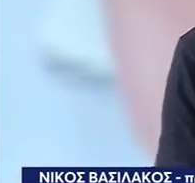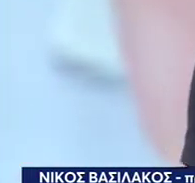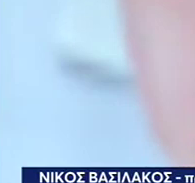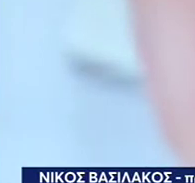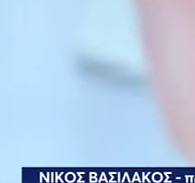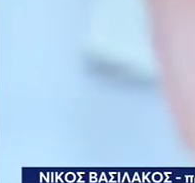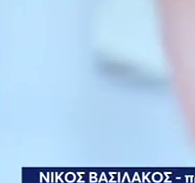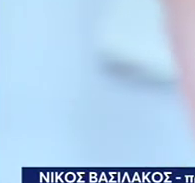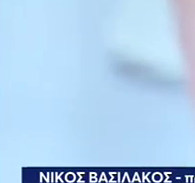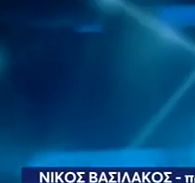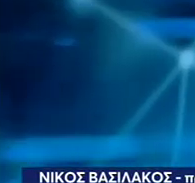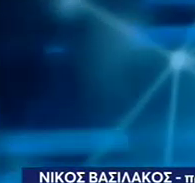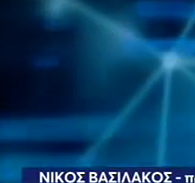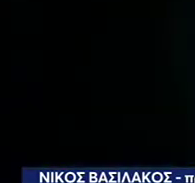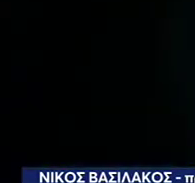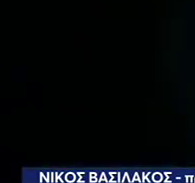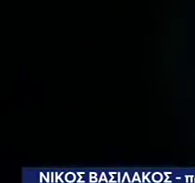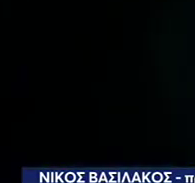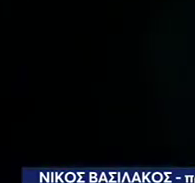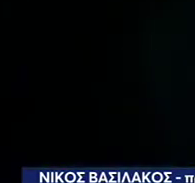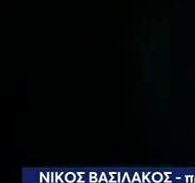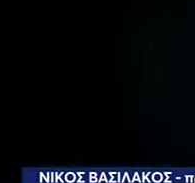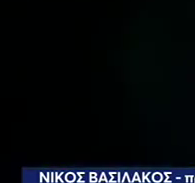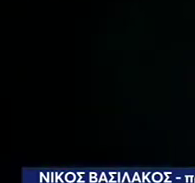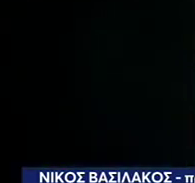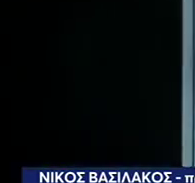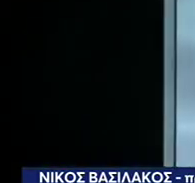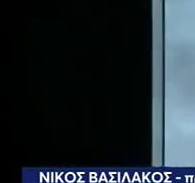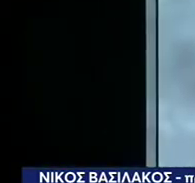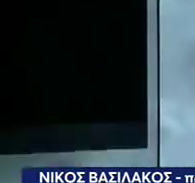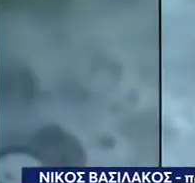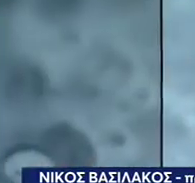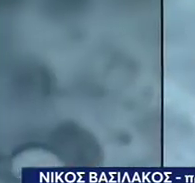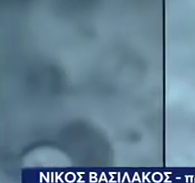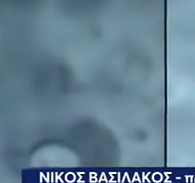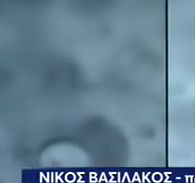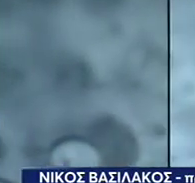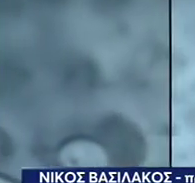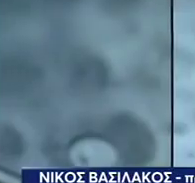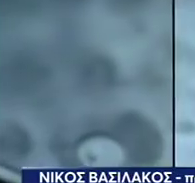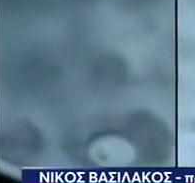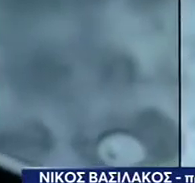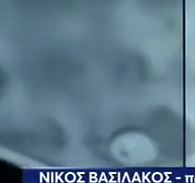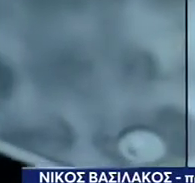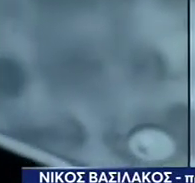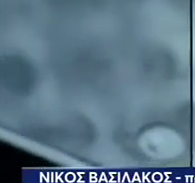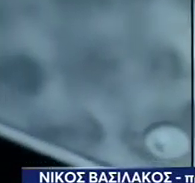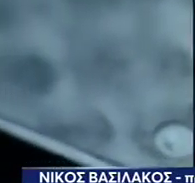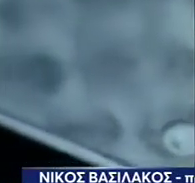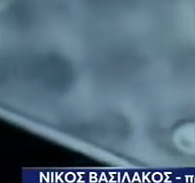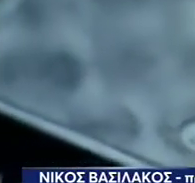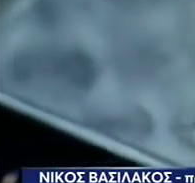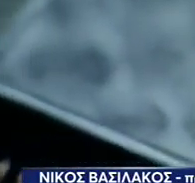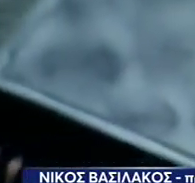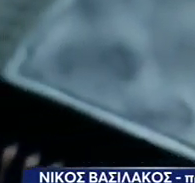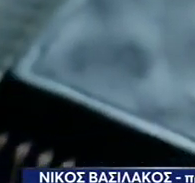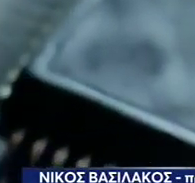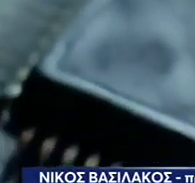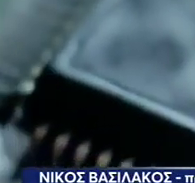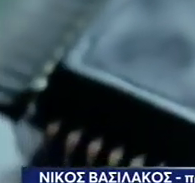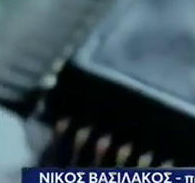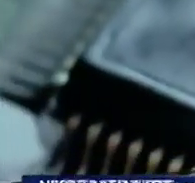ευχαριστώ πολύ. Εγώ σας ευχαριστώ. Θα τα ξαναπούμε. Με μεγάλη απλά χαρά. Αυτονόητα. Πράγματα τα οποία. Πώς να το πω,